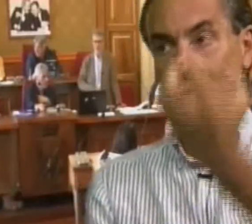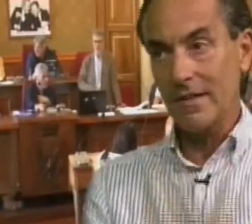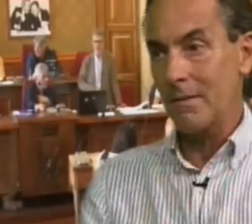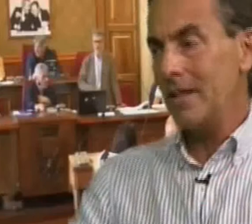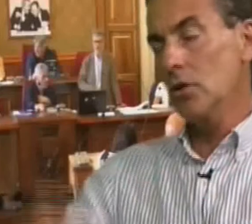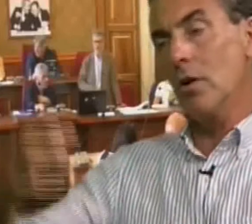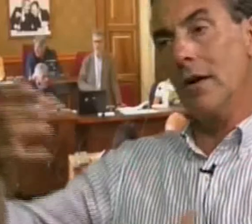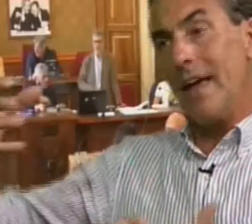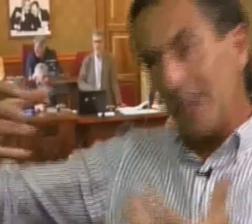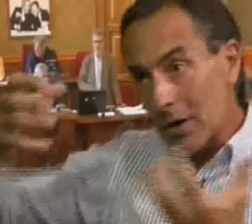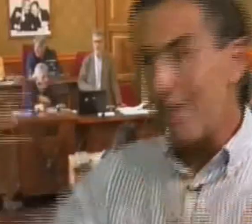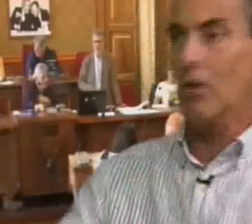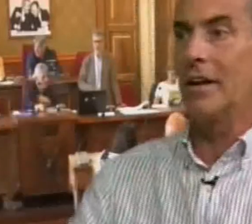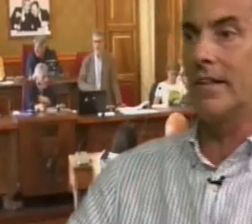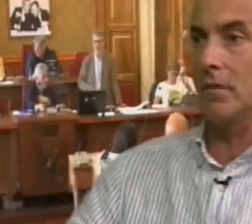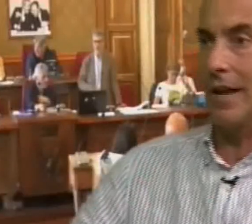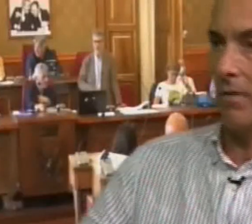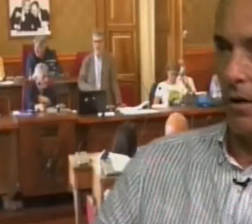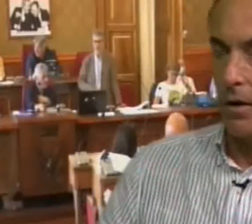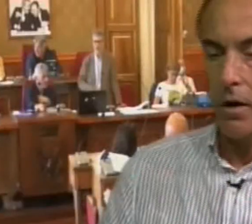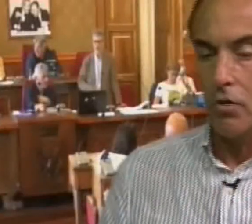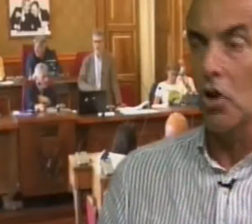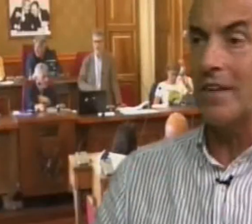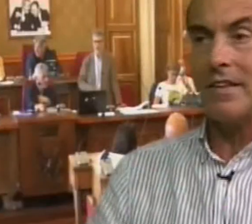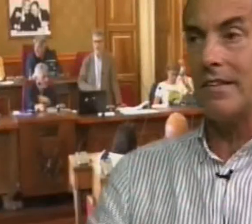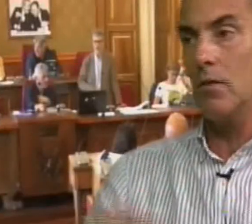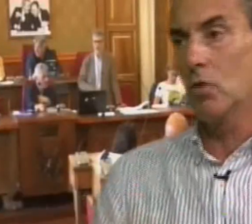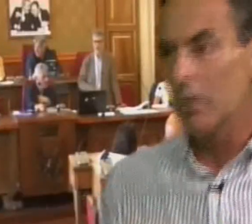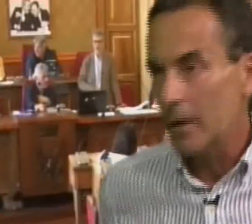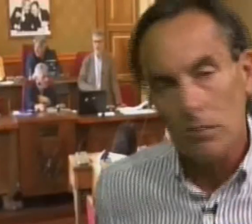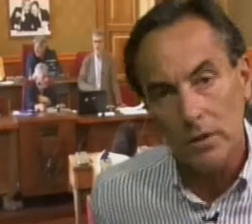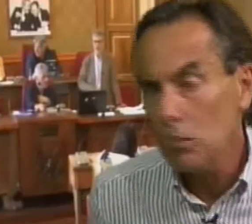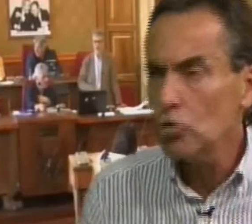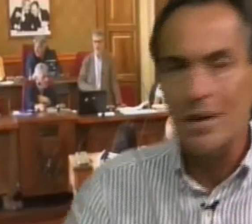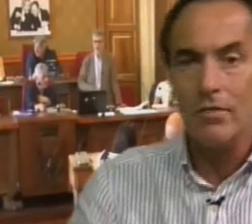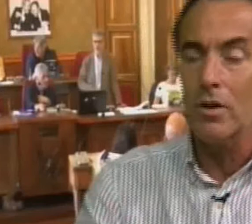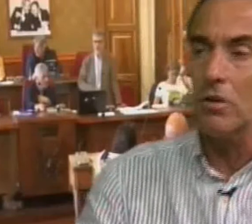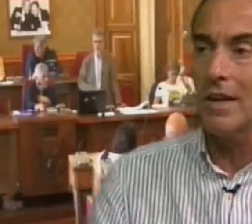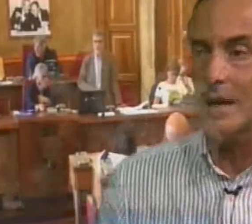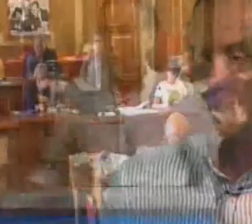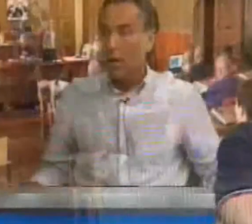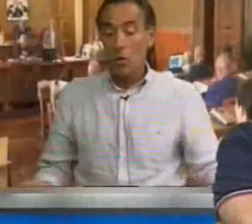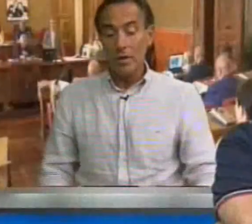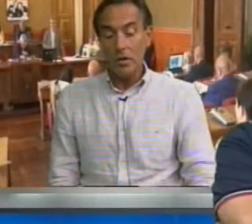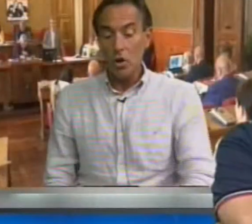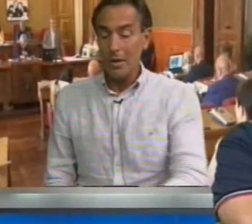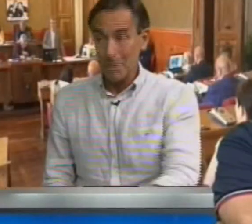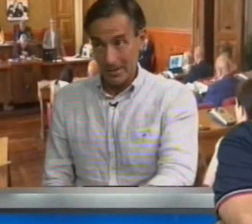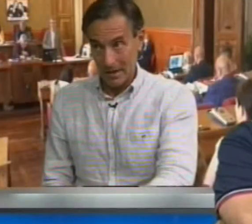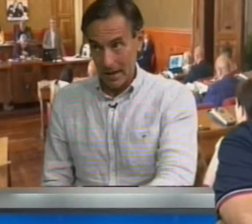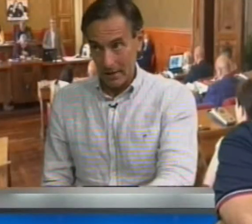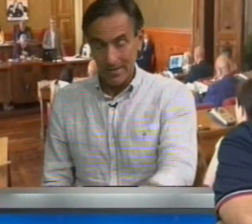il finanziamento e dico lavoro. Almeno l'inizio dei lavori. Inizio dei lavori, non esiste un'opera, quindi tutto il resto è ordinario, quindi